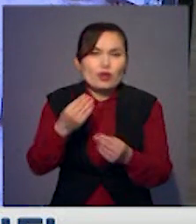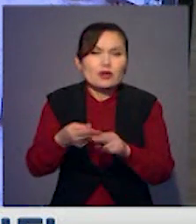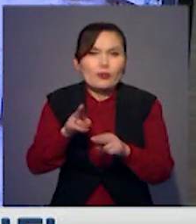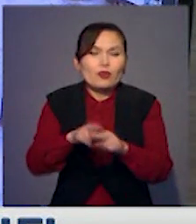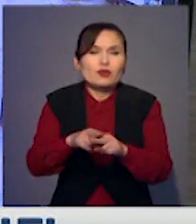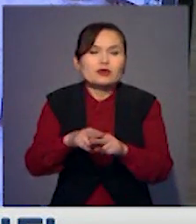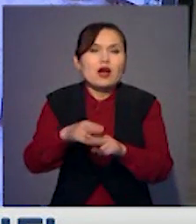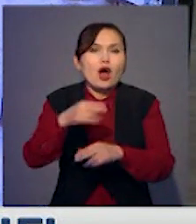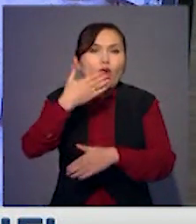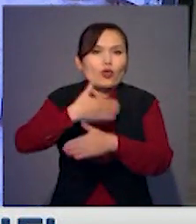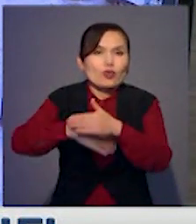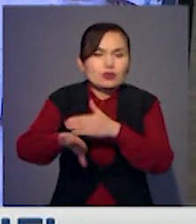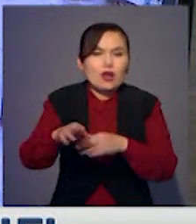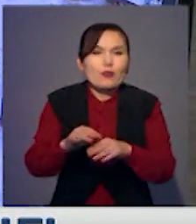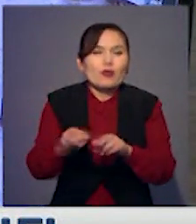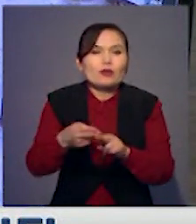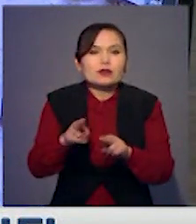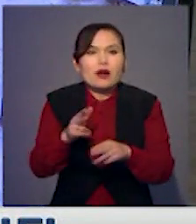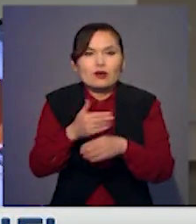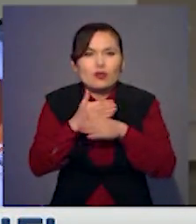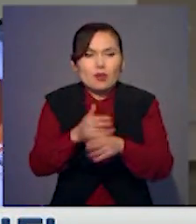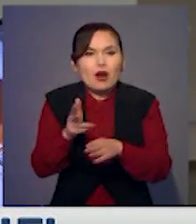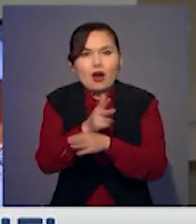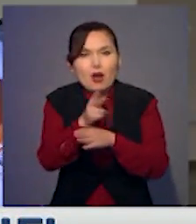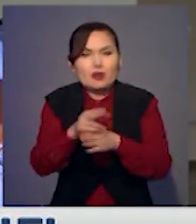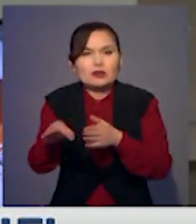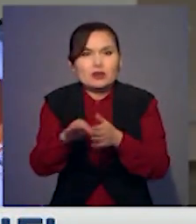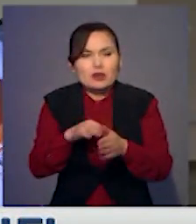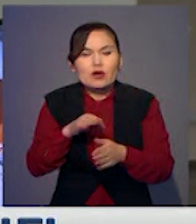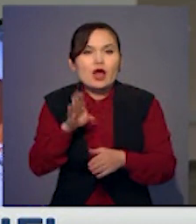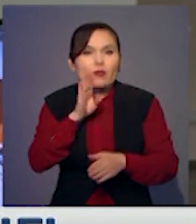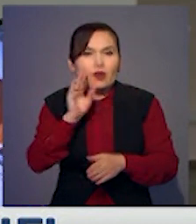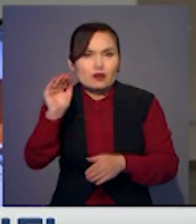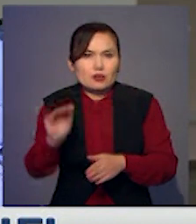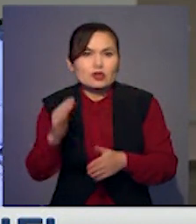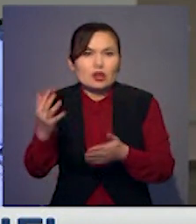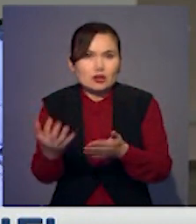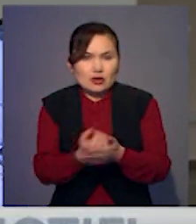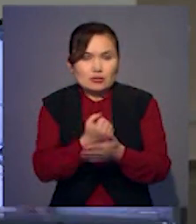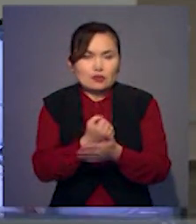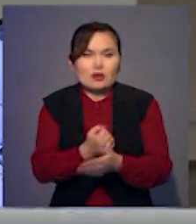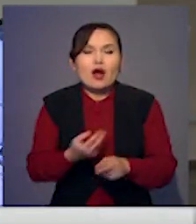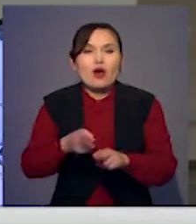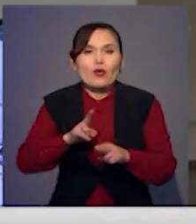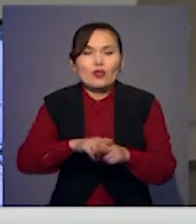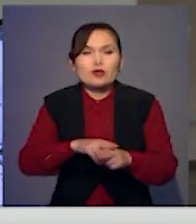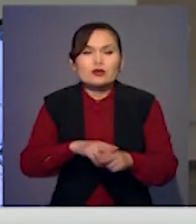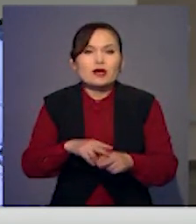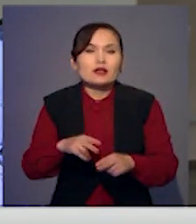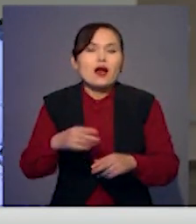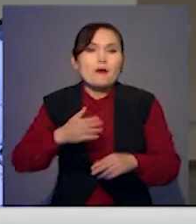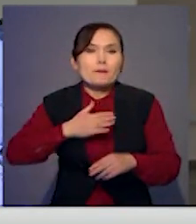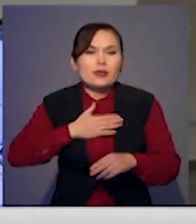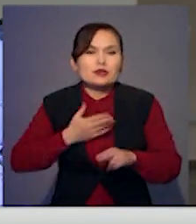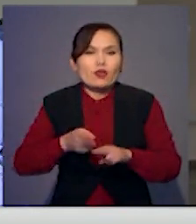камера арқылы біз ол қыздың қайға қарай кеткенін біліп тауып алдық. Бұл жобаның мақсаты негізгі жасөспірімдердің арасында болып